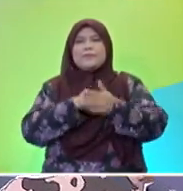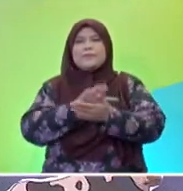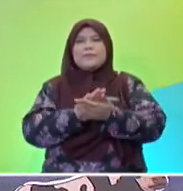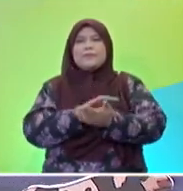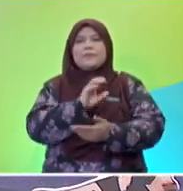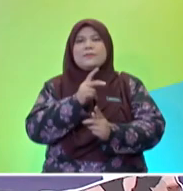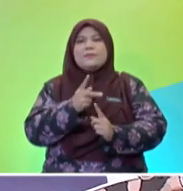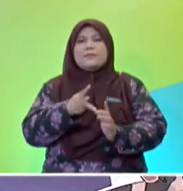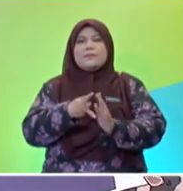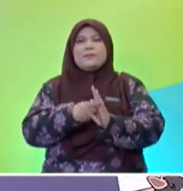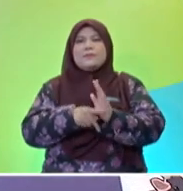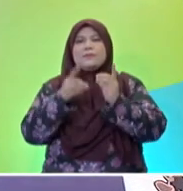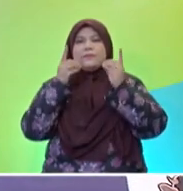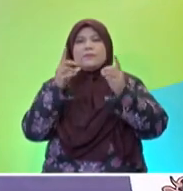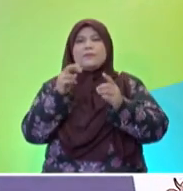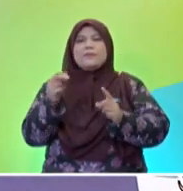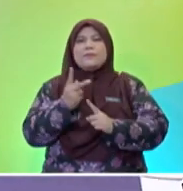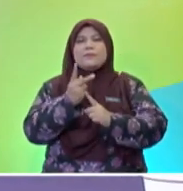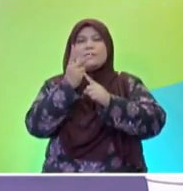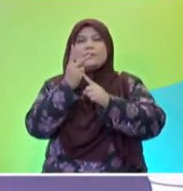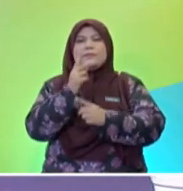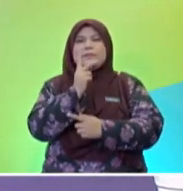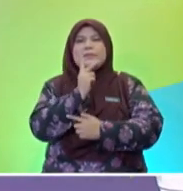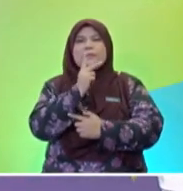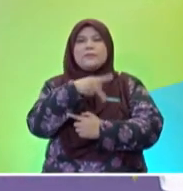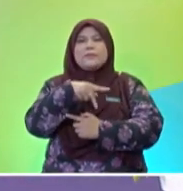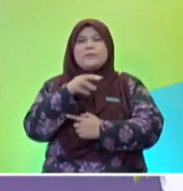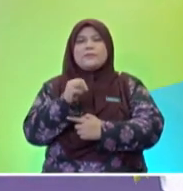di didik TV bertemankan saya Xiaomi